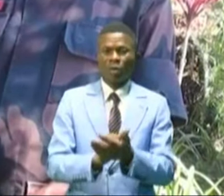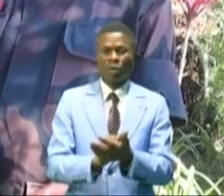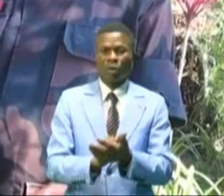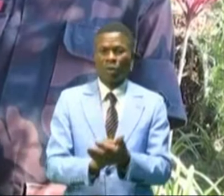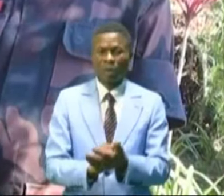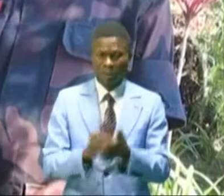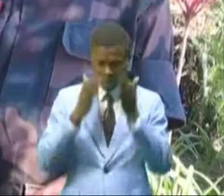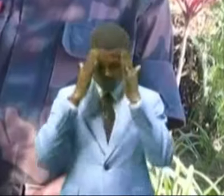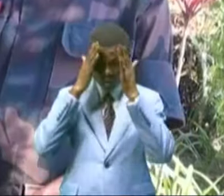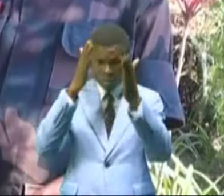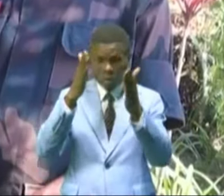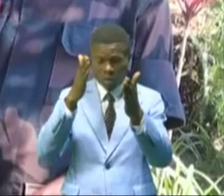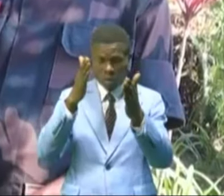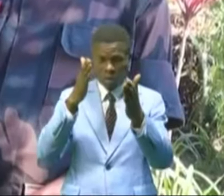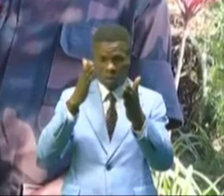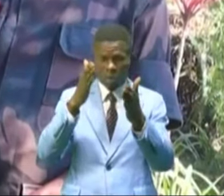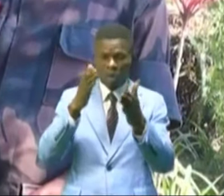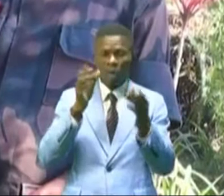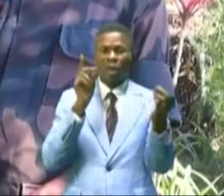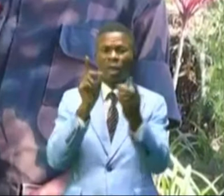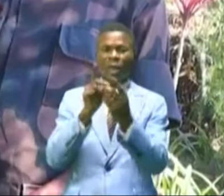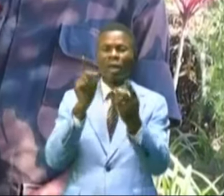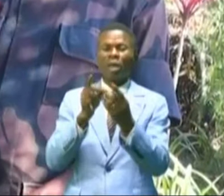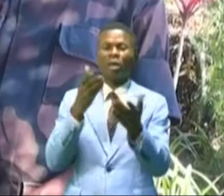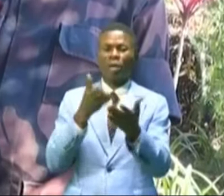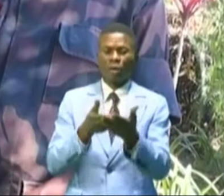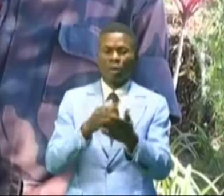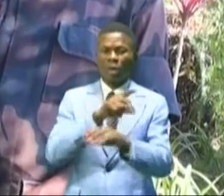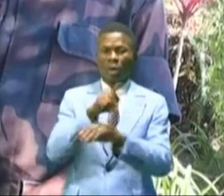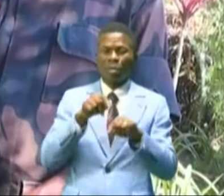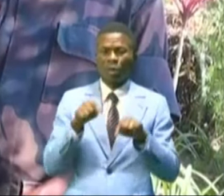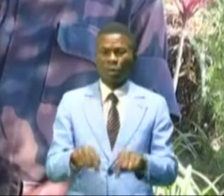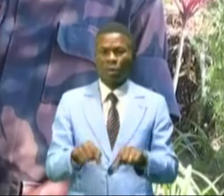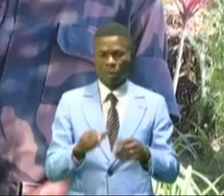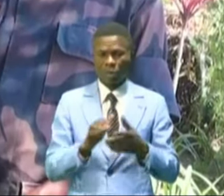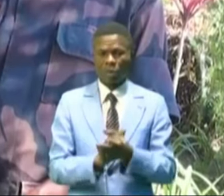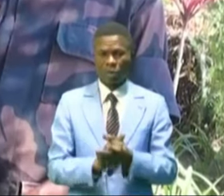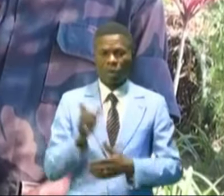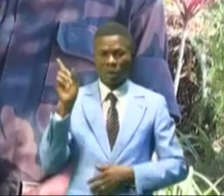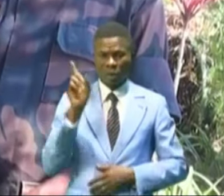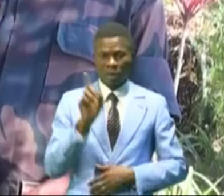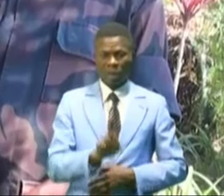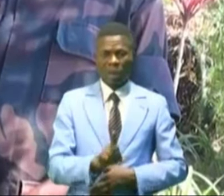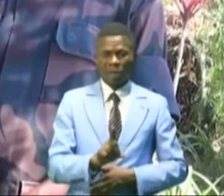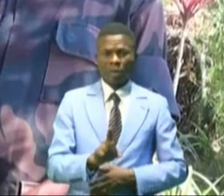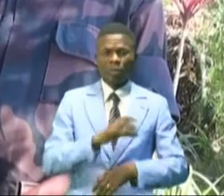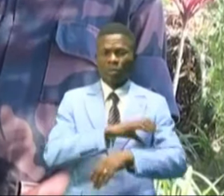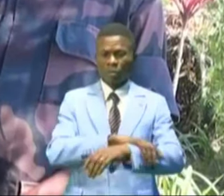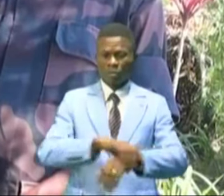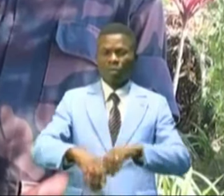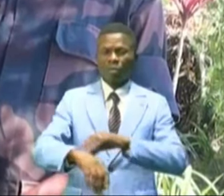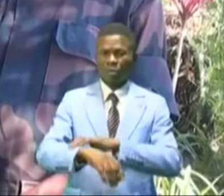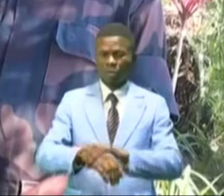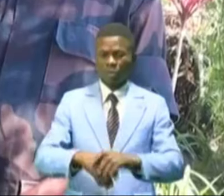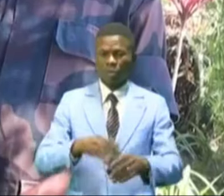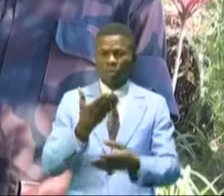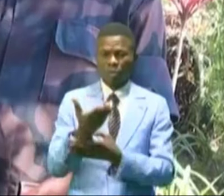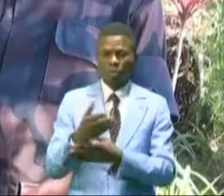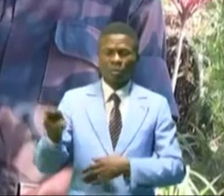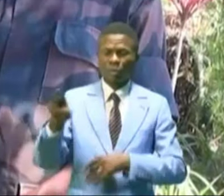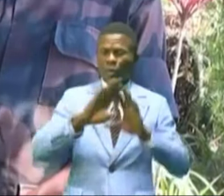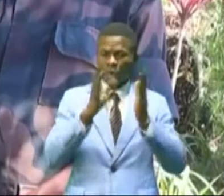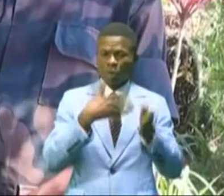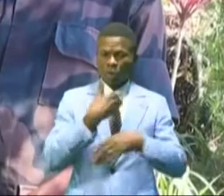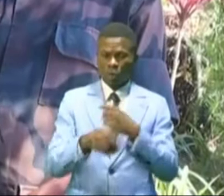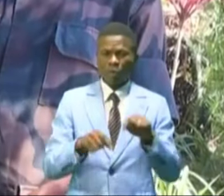tourné vers justement la pacification et le retour de la paix dans notre monde. Je suis venu vous dire la compassion, notre compassion pour tout ce qui s'est